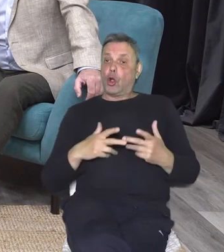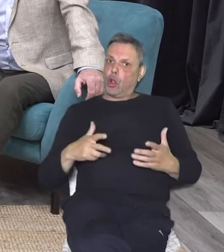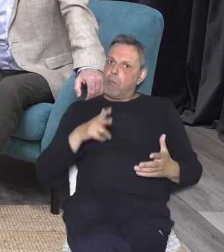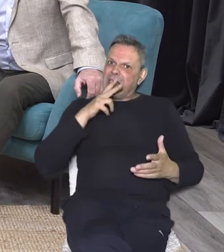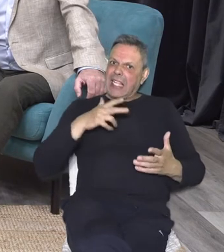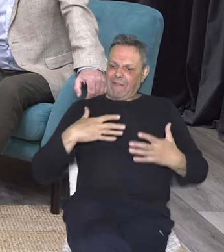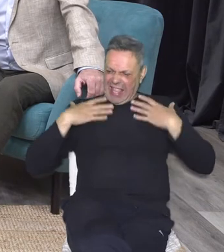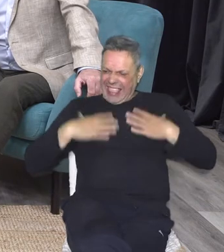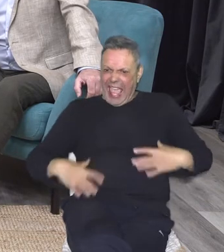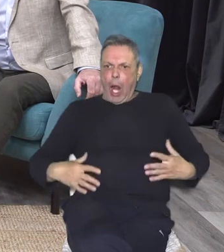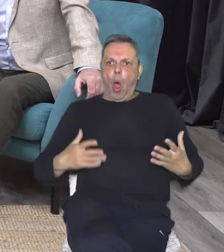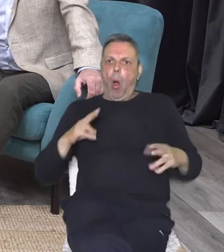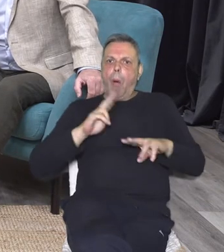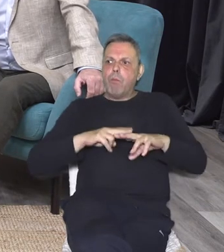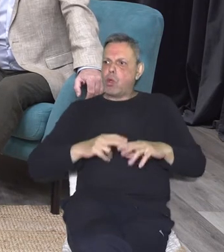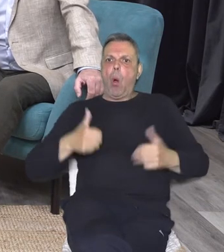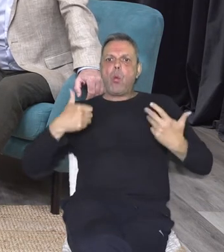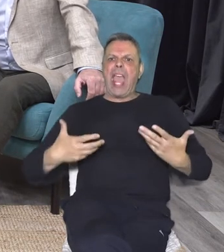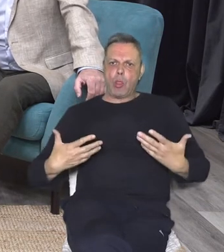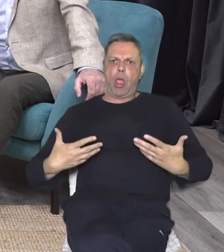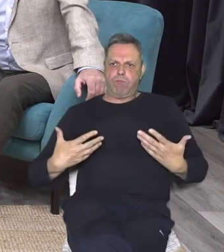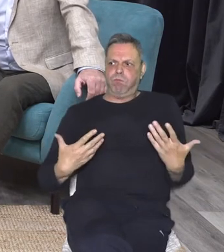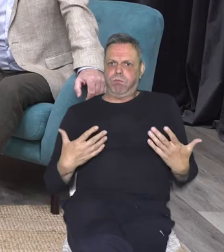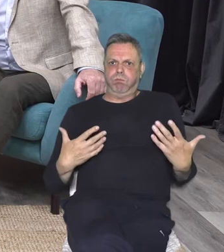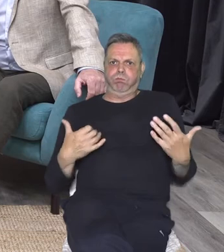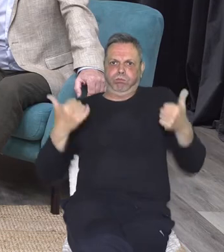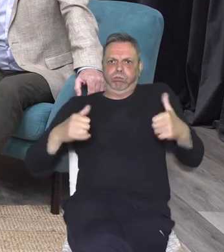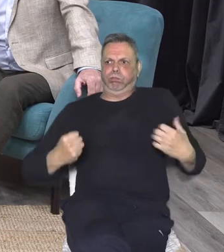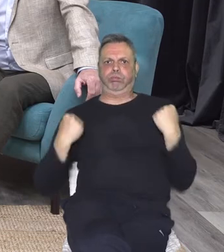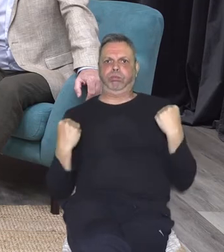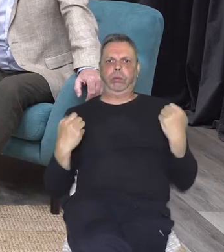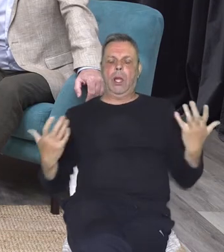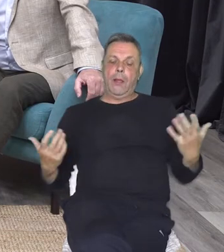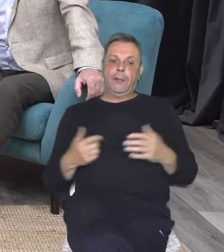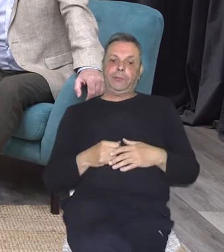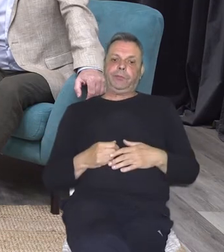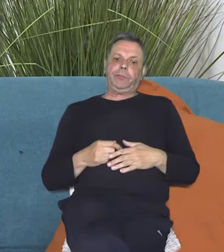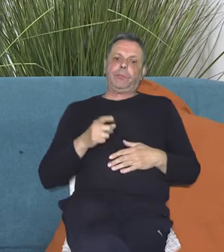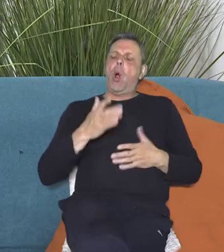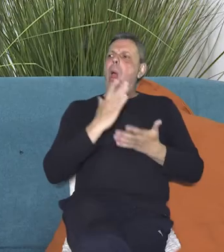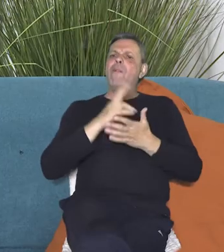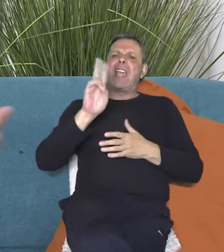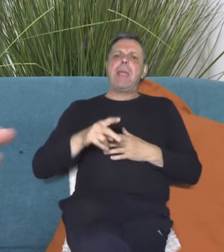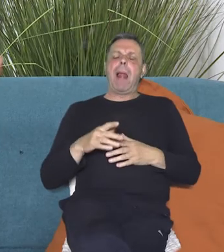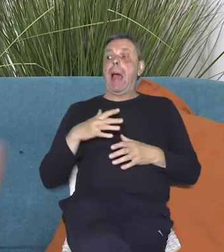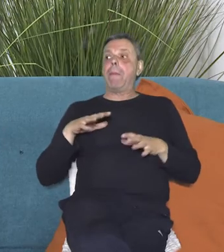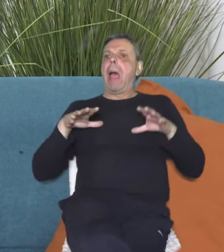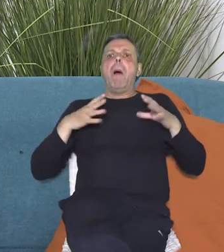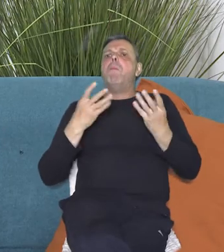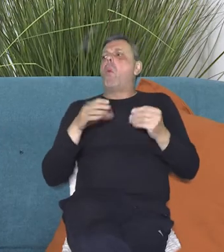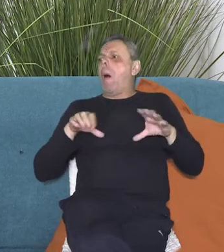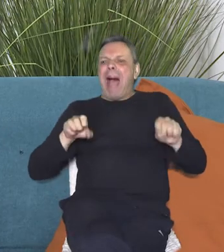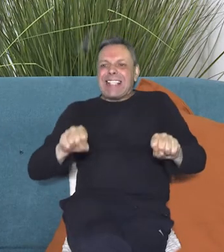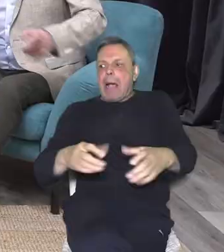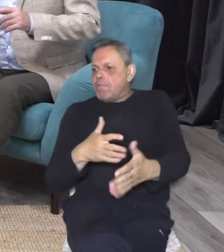što zahtjeva da cijelo tvoje tijelo bude u jednoj određenoj formi i tako. Tako da onda ona uvijek ima te silne pse